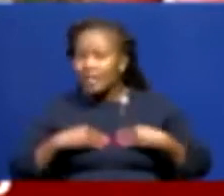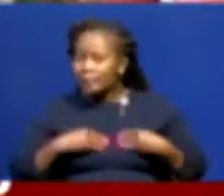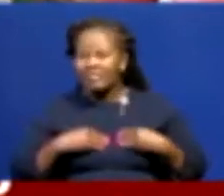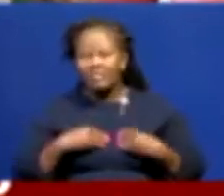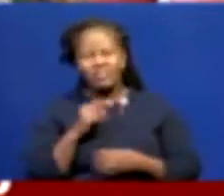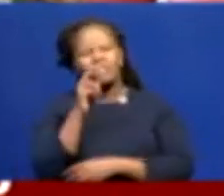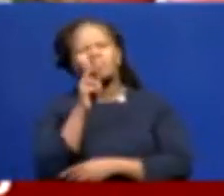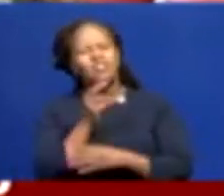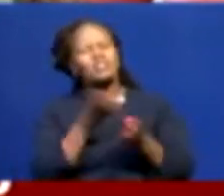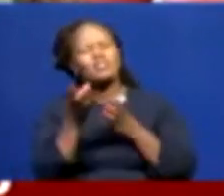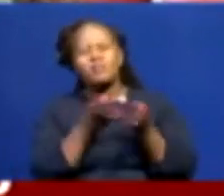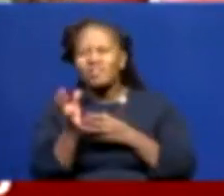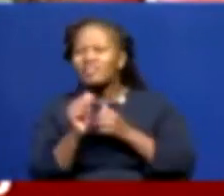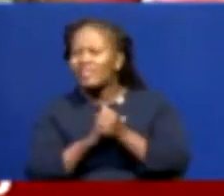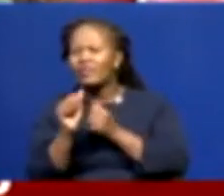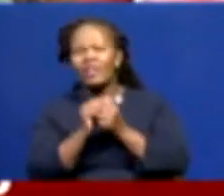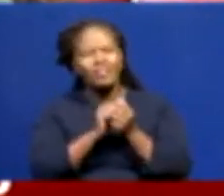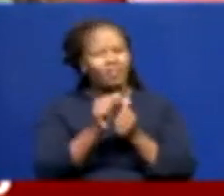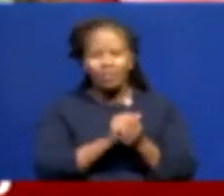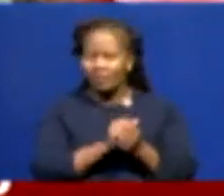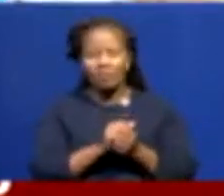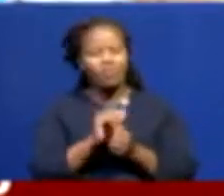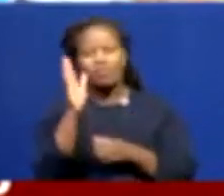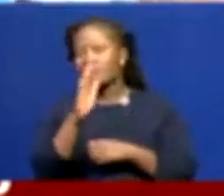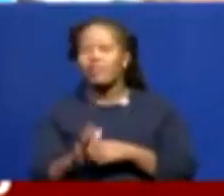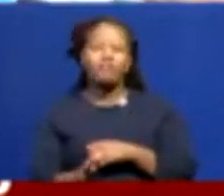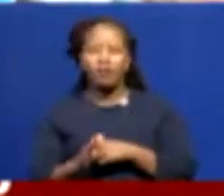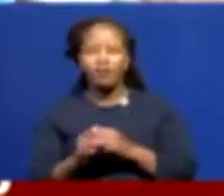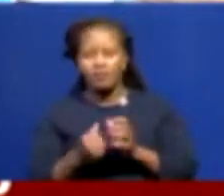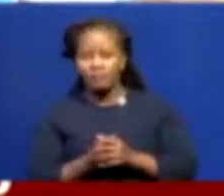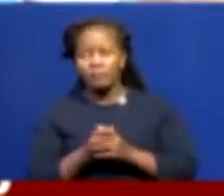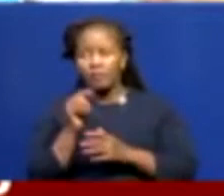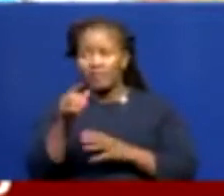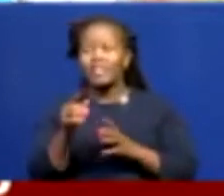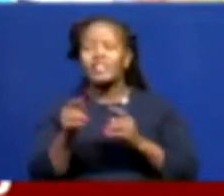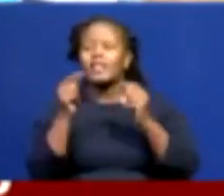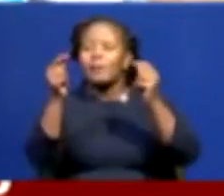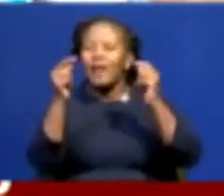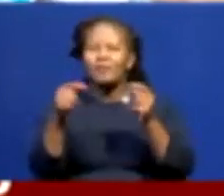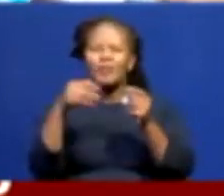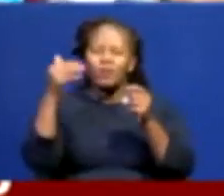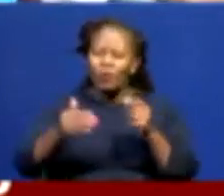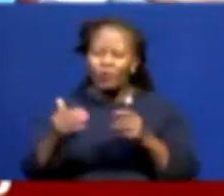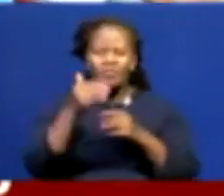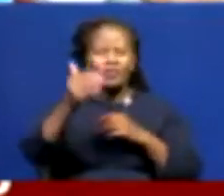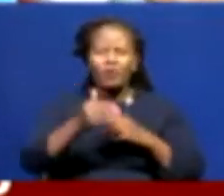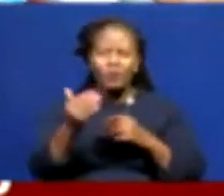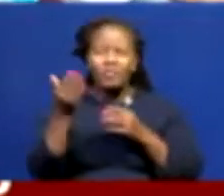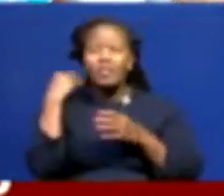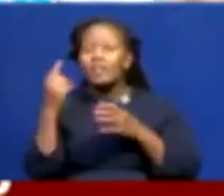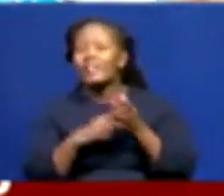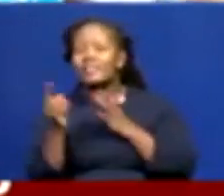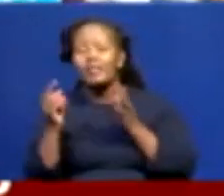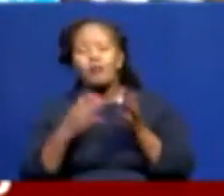tuangalie biashara zetu zikiharibiwa kama hatufanyi jambo. Hii maandamano inakuja kila wakati. Last time walibeba viatu